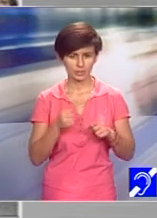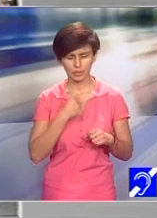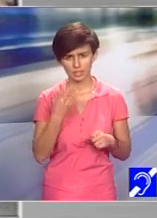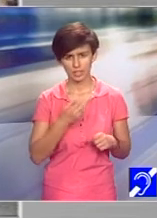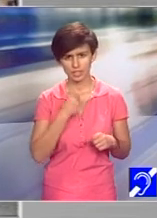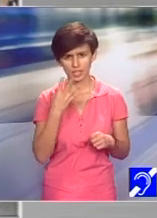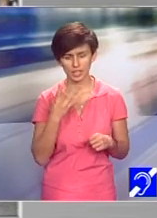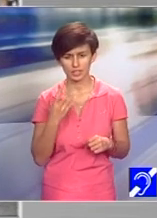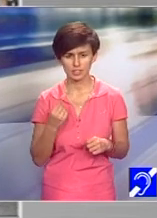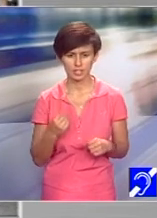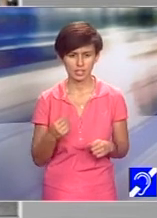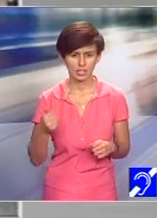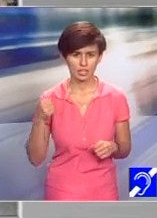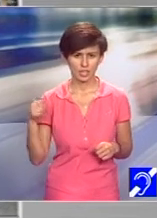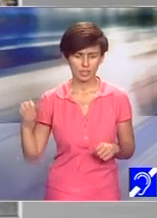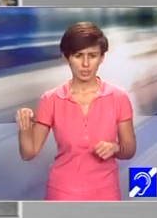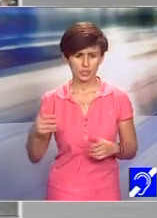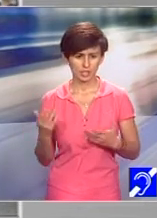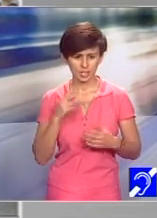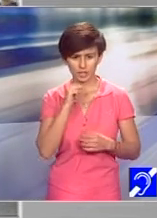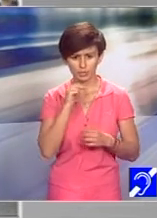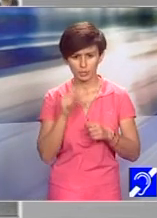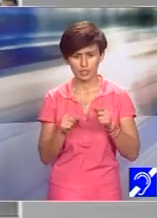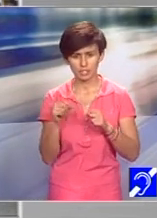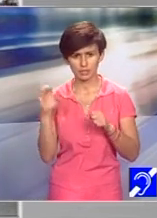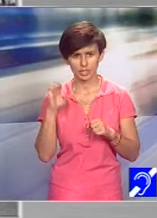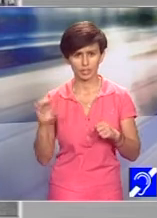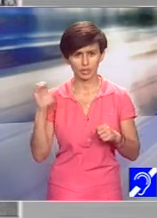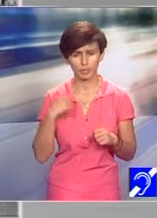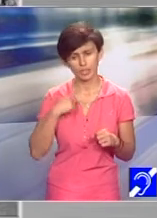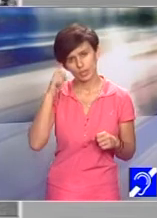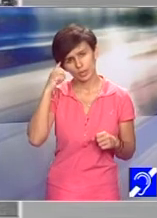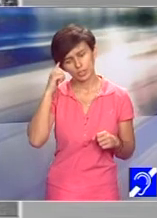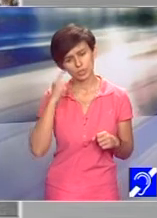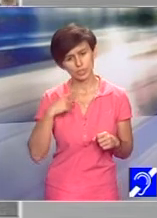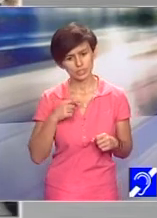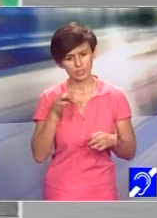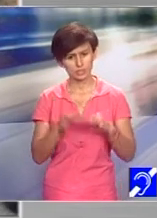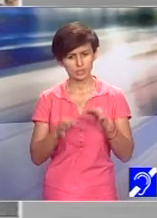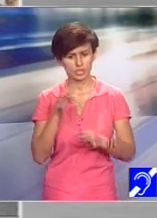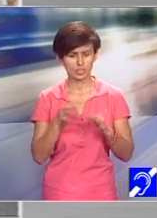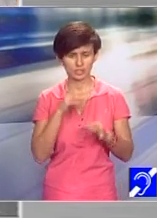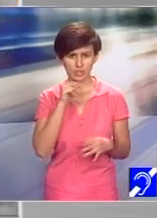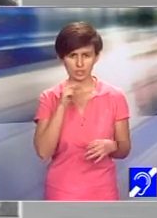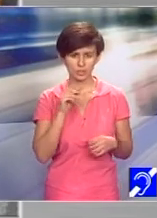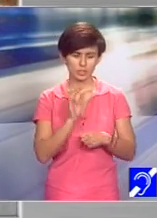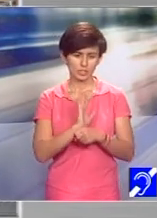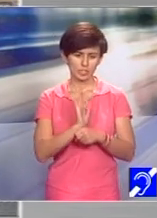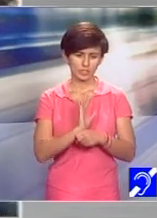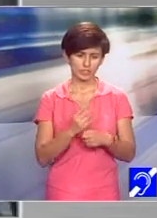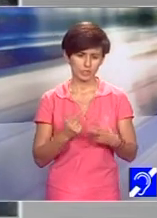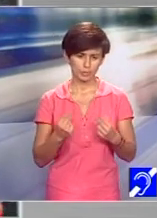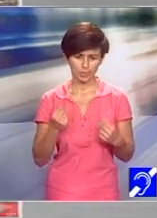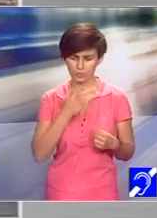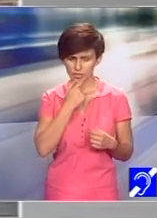a doamnei Angela Merkel, care vorbește despre Europa. Știu că sunteți un foarte important analist, ați vorbit la televiziune ani de-a rândul despre